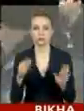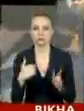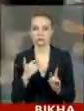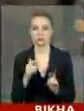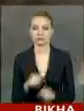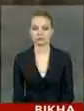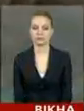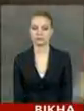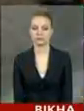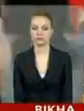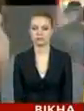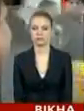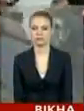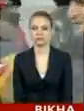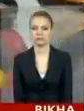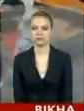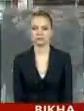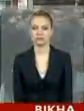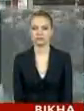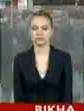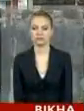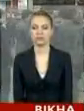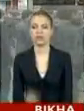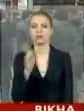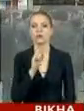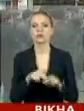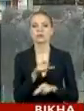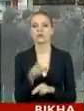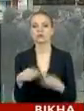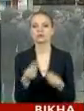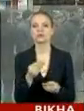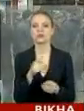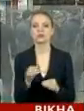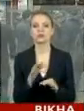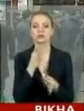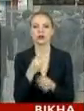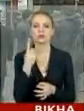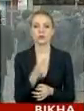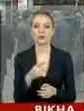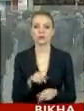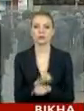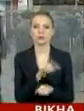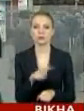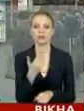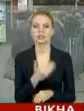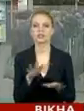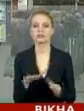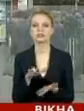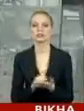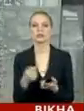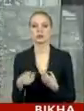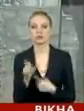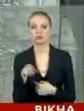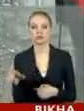ласка. Я йду, мене здали. Поки правоохоронці дають раду одним потенційним протестантам, їхнє місце займають